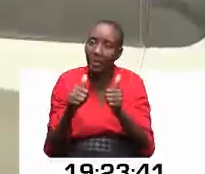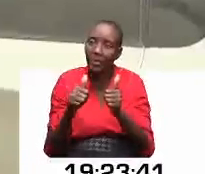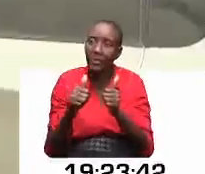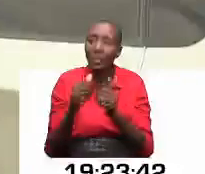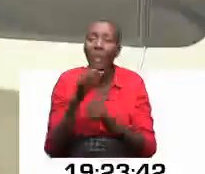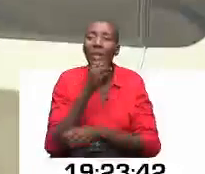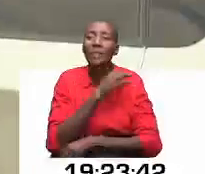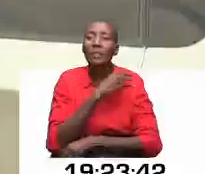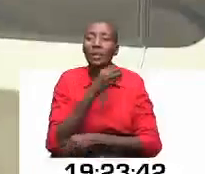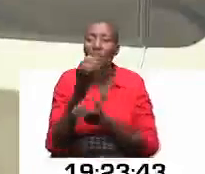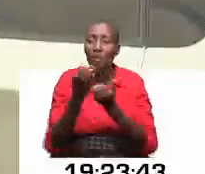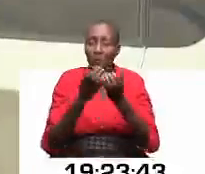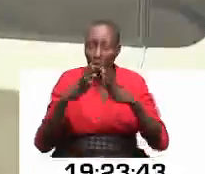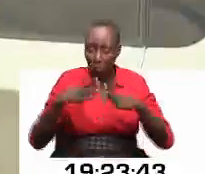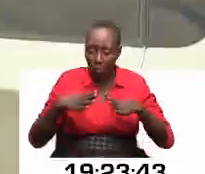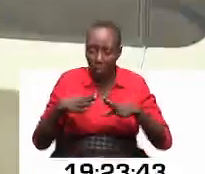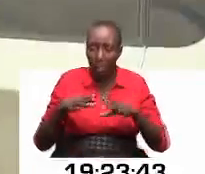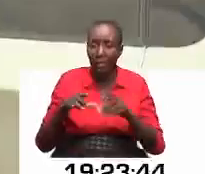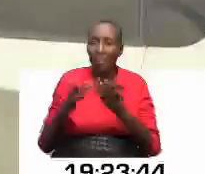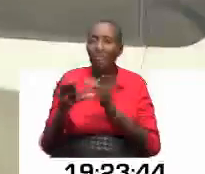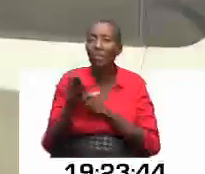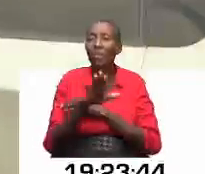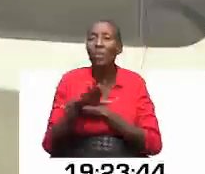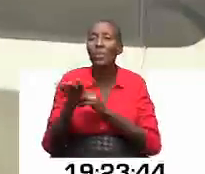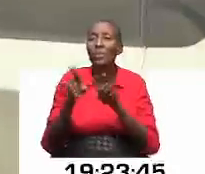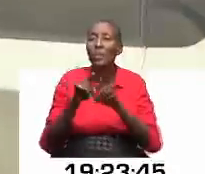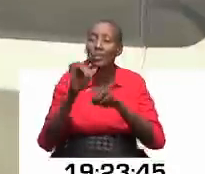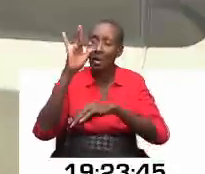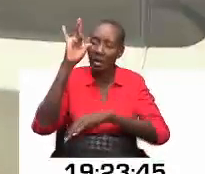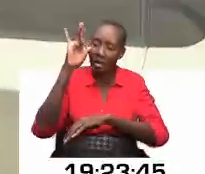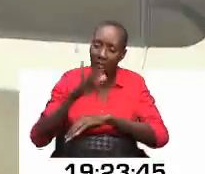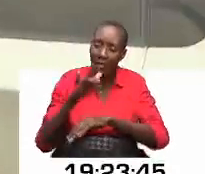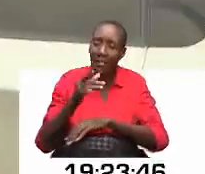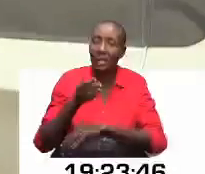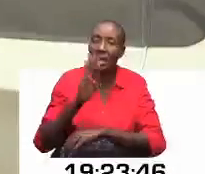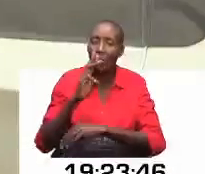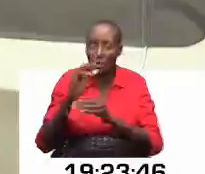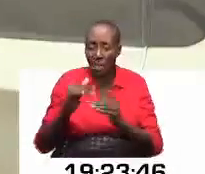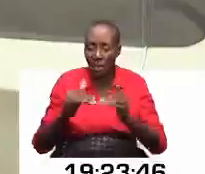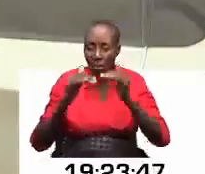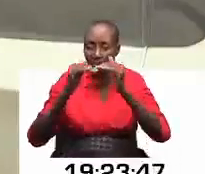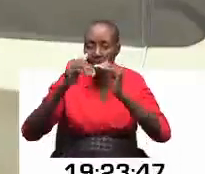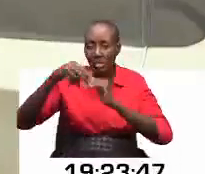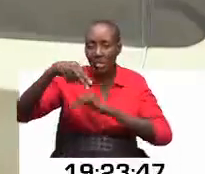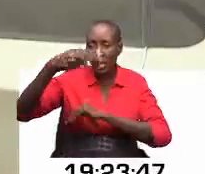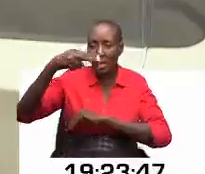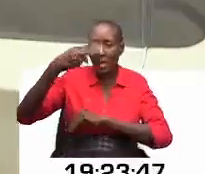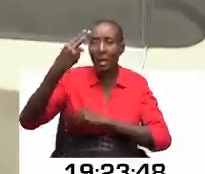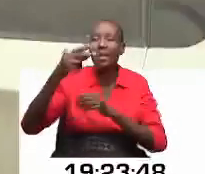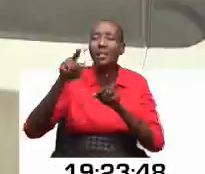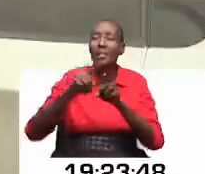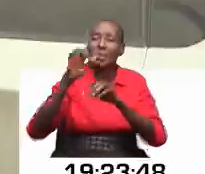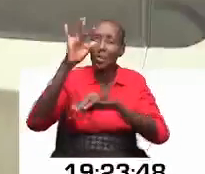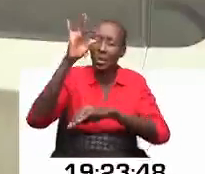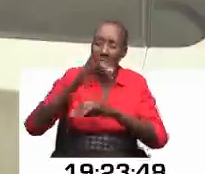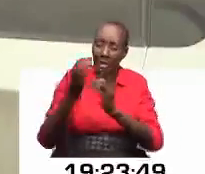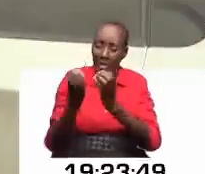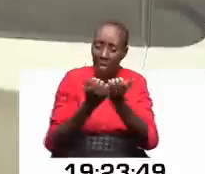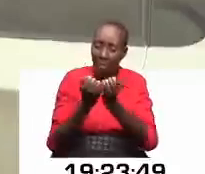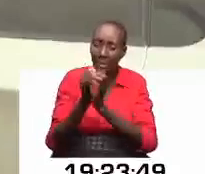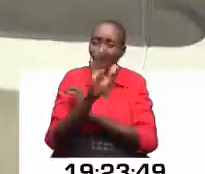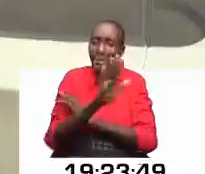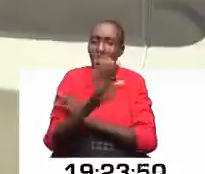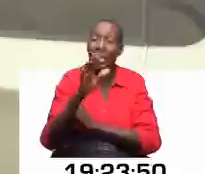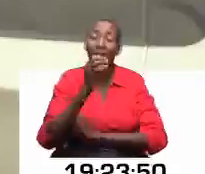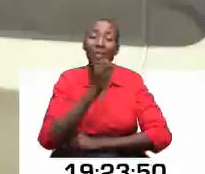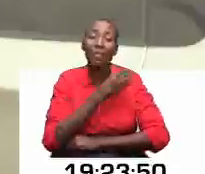wafanyabiashara wa hapa Dunga Beach na vile vile Hippo Point ambao wameweza kuathirika na ongezeko la maji katika ziwa Victoria na wameweza kuathiri biashara zao. Kilio